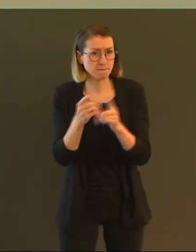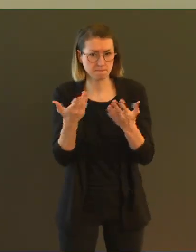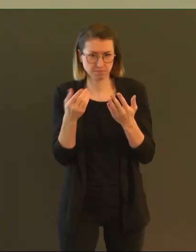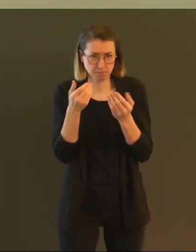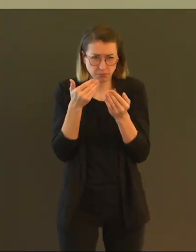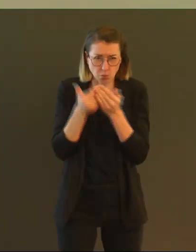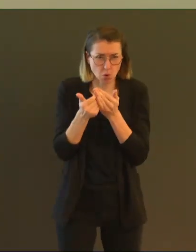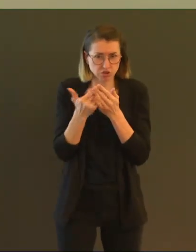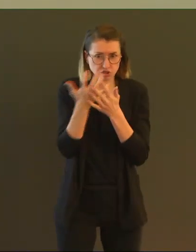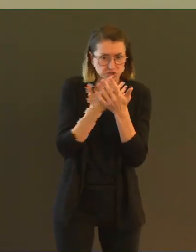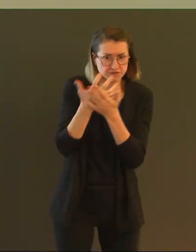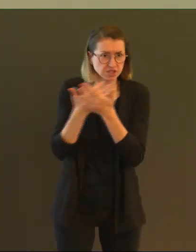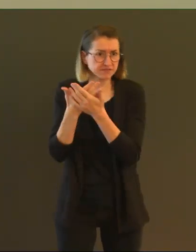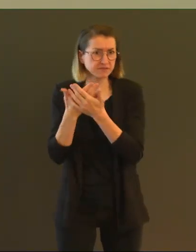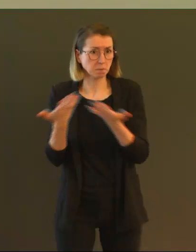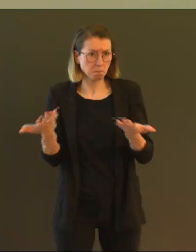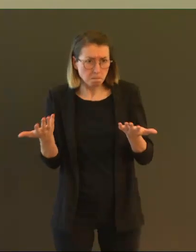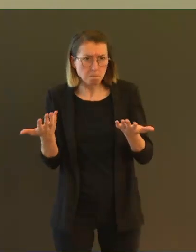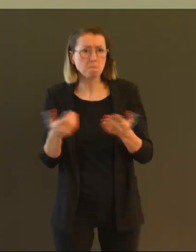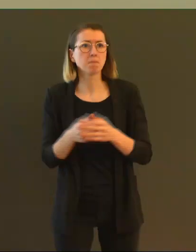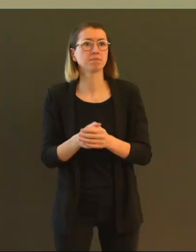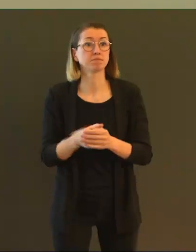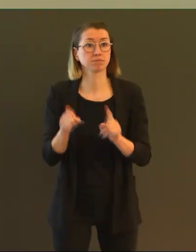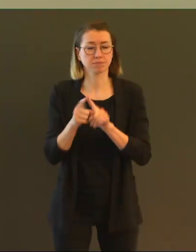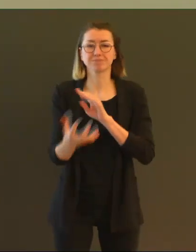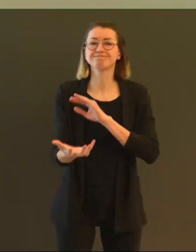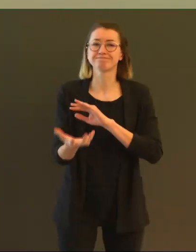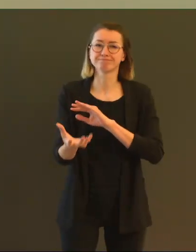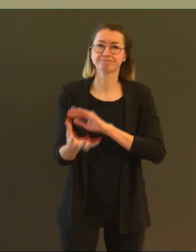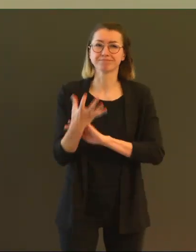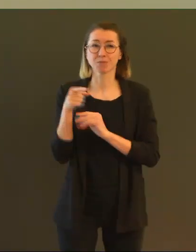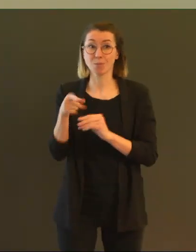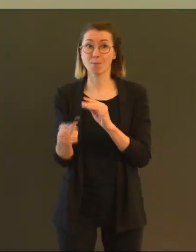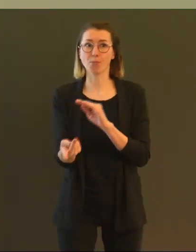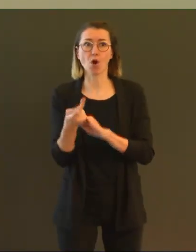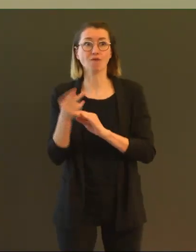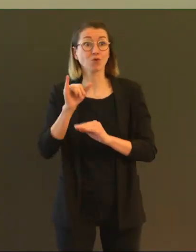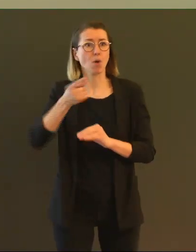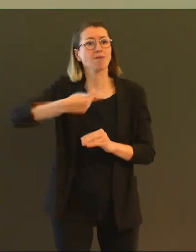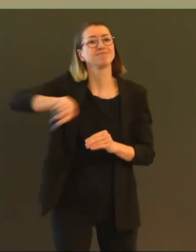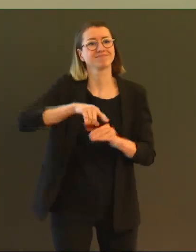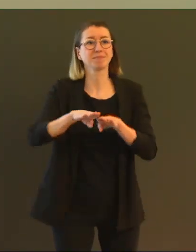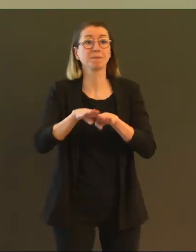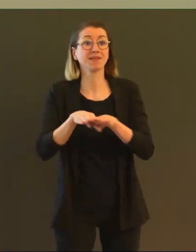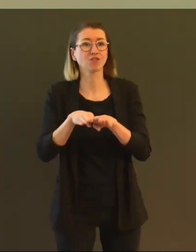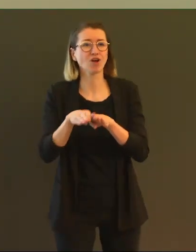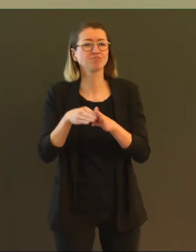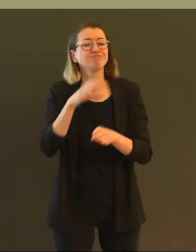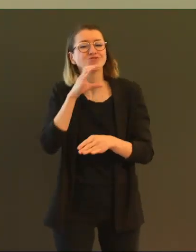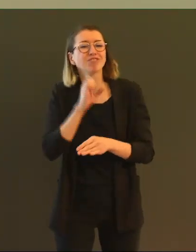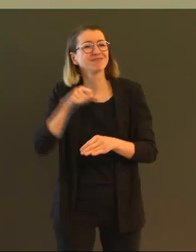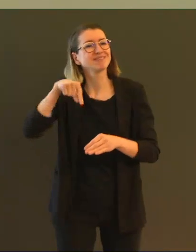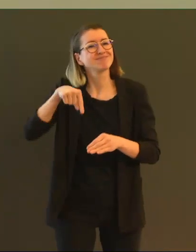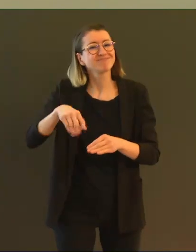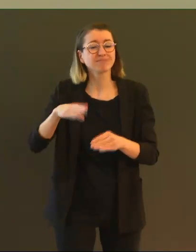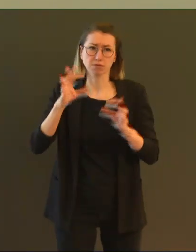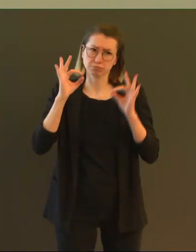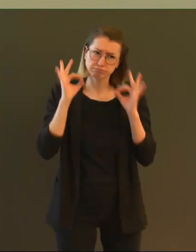montre effectivement que notre manière de déclarer les choses est probablement scientifiquement la plus adéquate et la plus honnête.